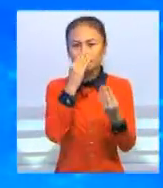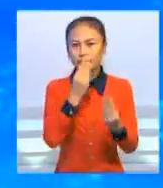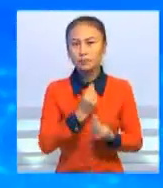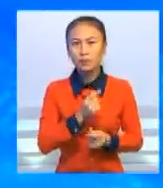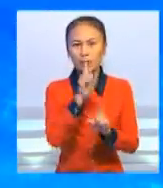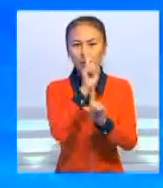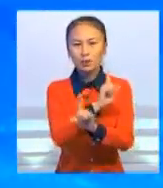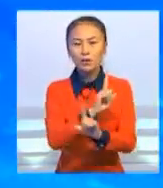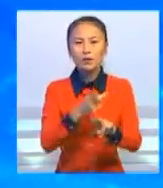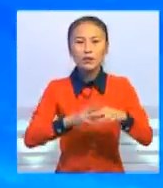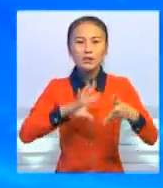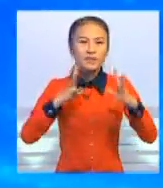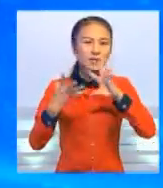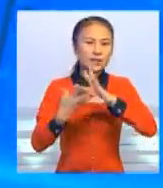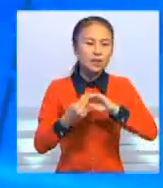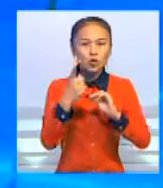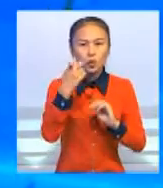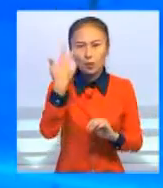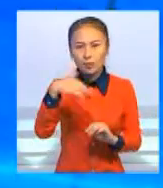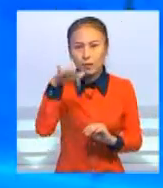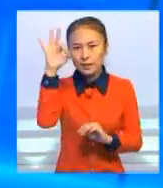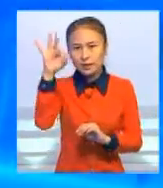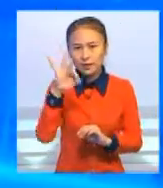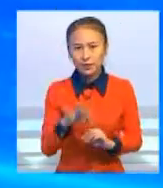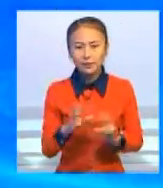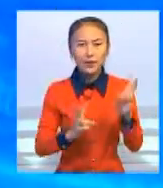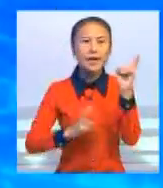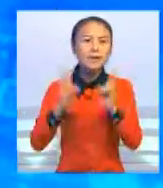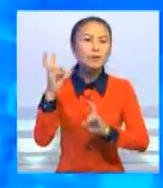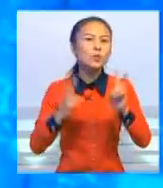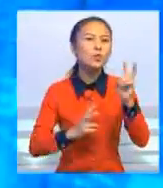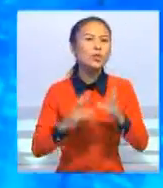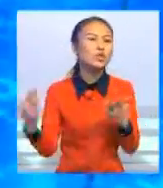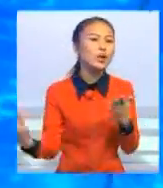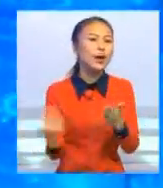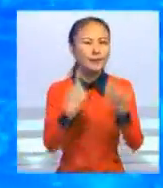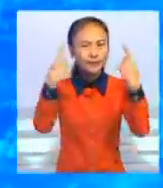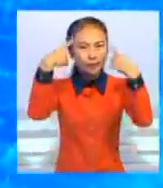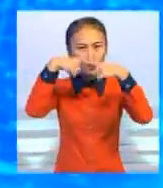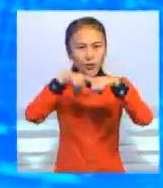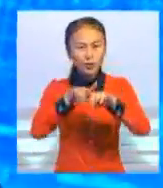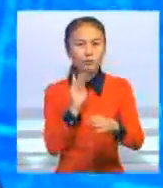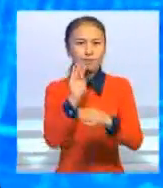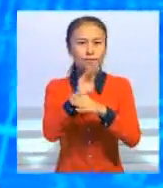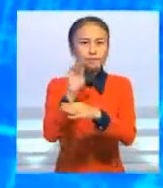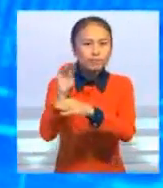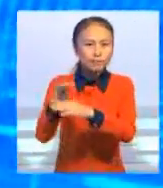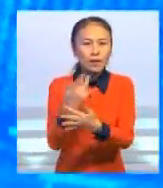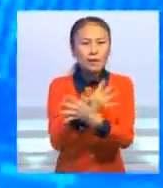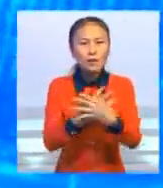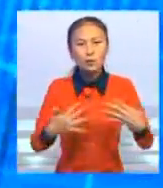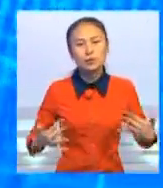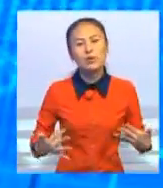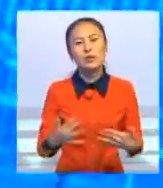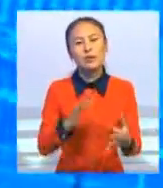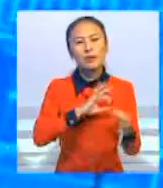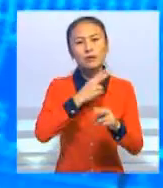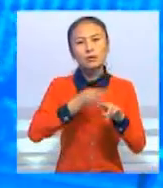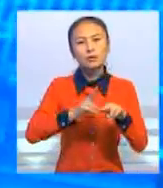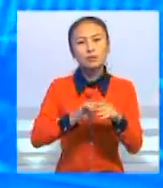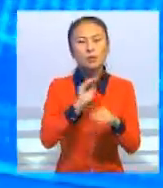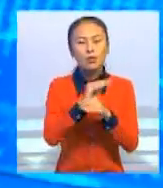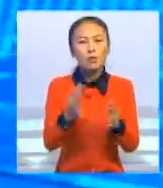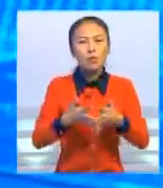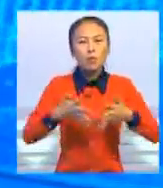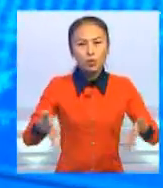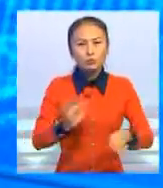тартымды облыстағы инвестиция көлемі 130%-ға жеткен. Кәсіпорындар өндіріске жаңа технология енгізу арқылы өнімділікті